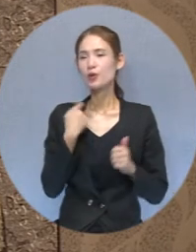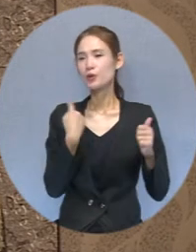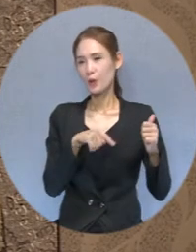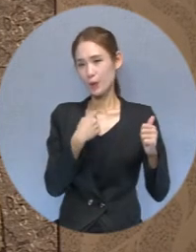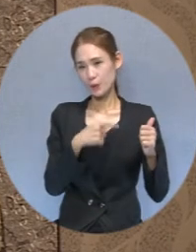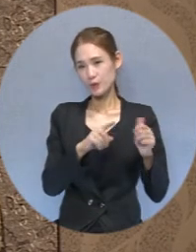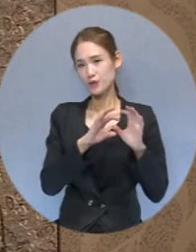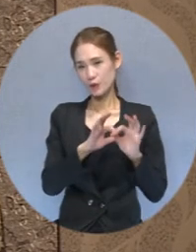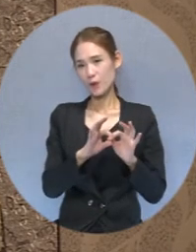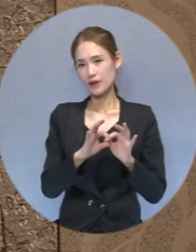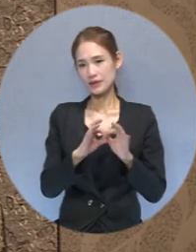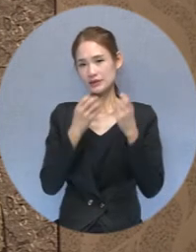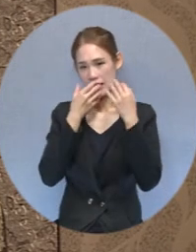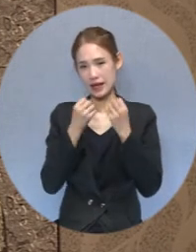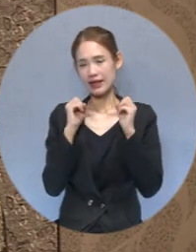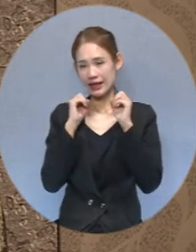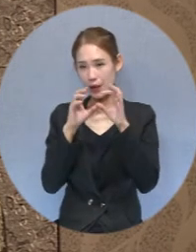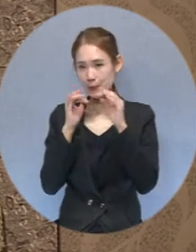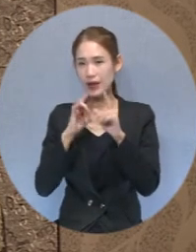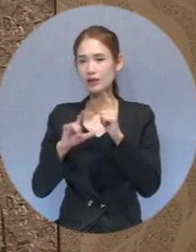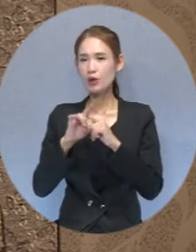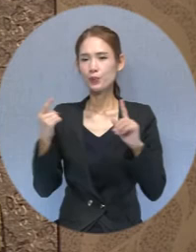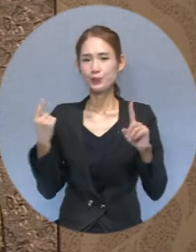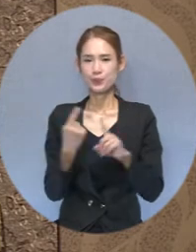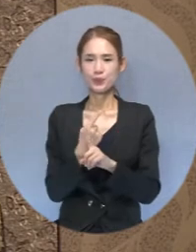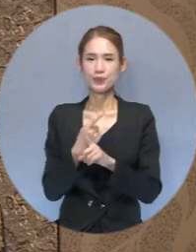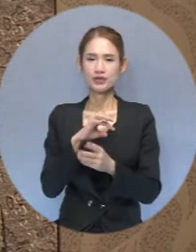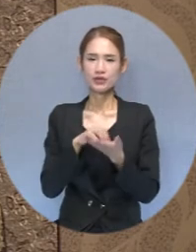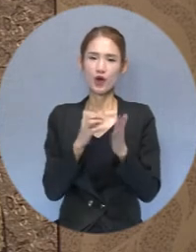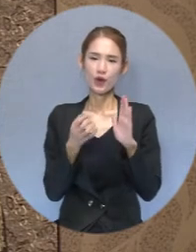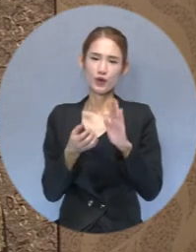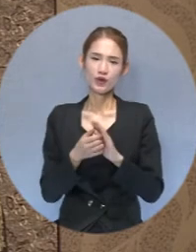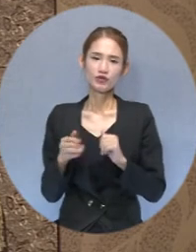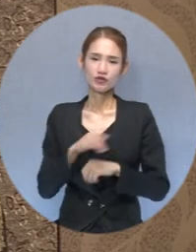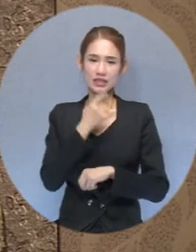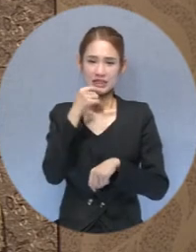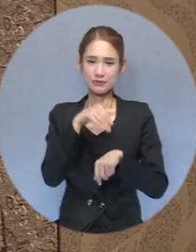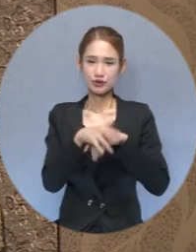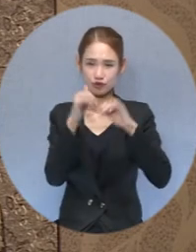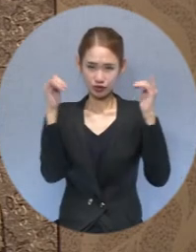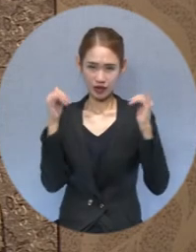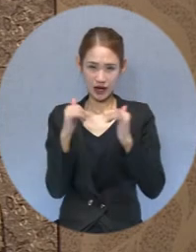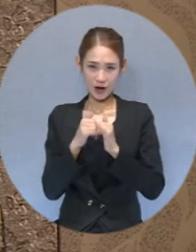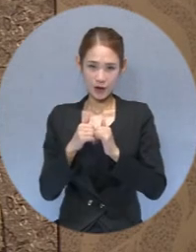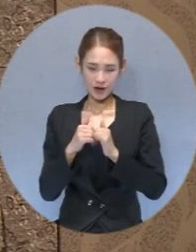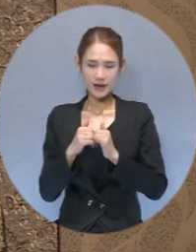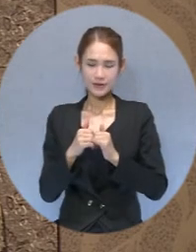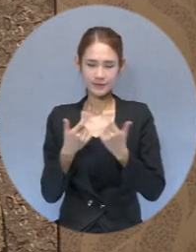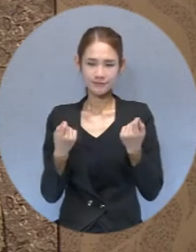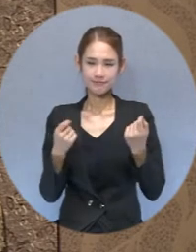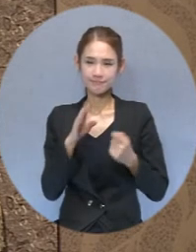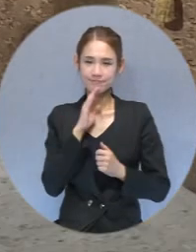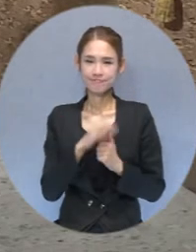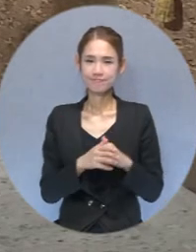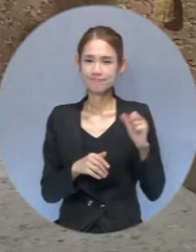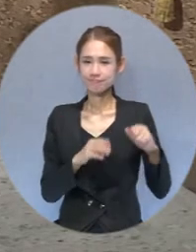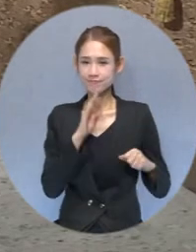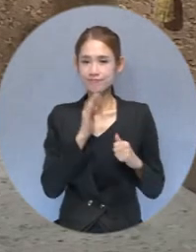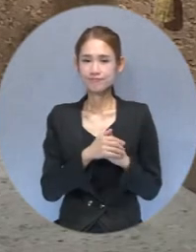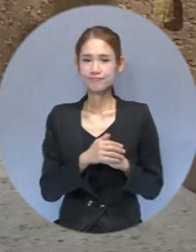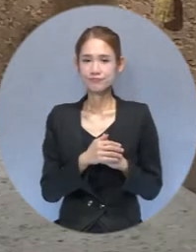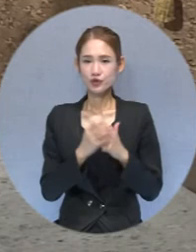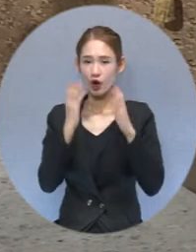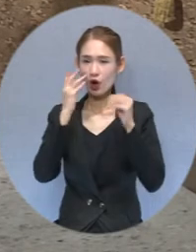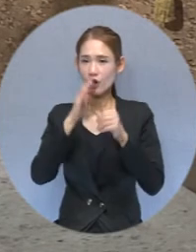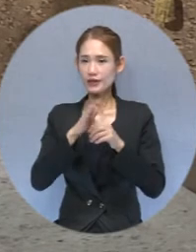통해서 바꿔나갈 수 있다는 그 네. 의견이 더 많아요. 그러니까 적절한 우리가 민주사회로 가고 있다는 건 맞는 것 같습니다. 네, 맞습니다. 그런데